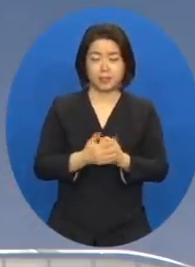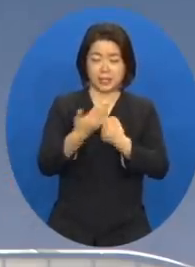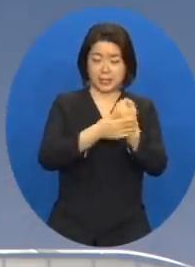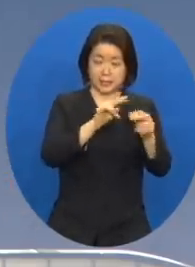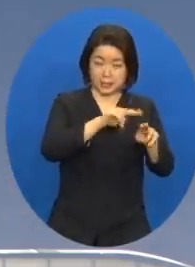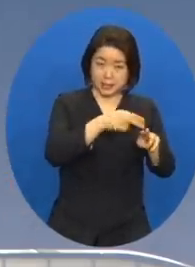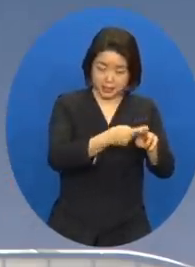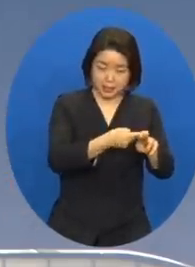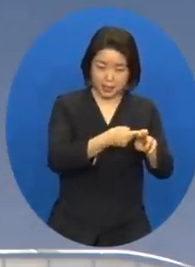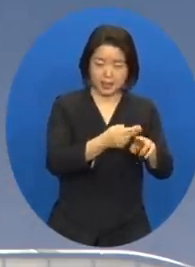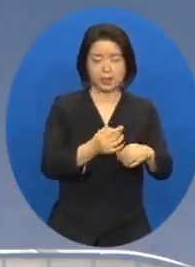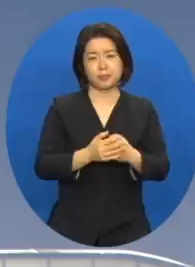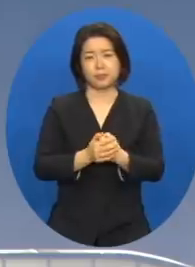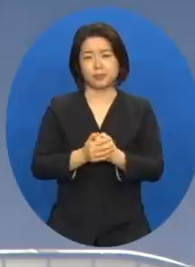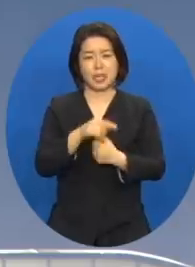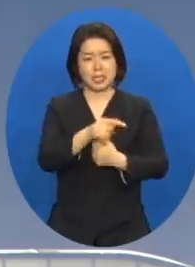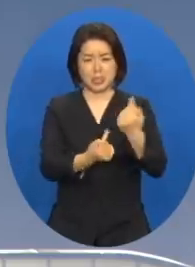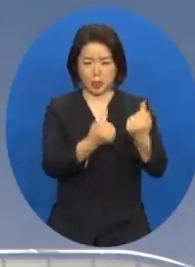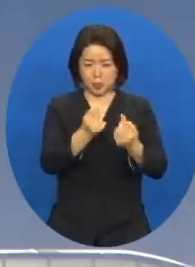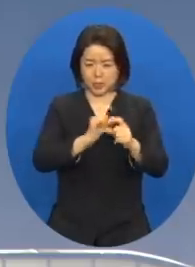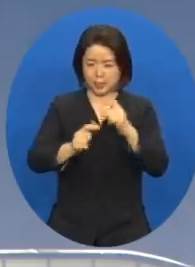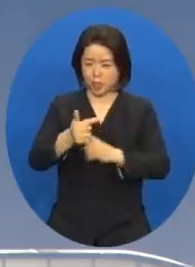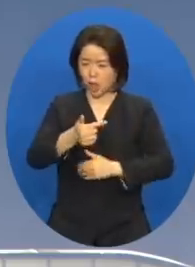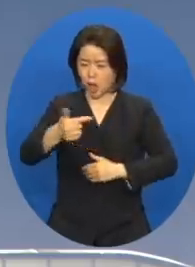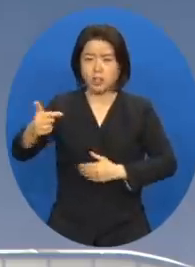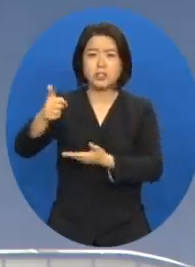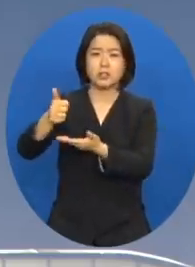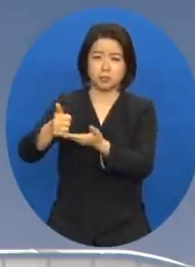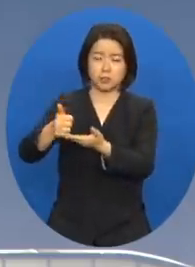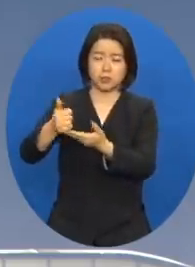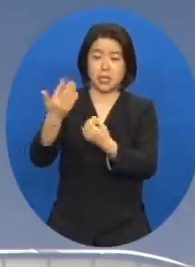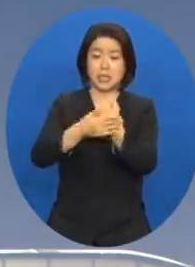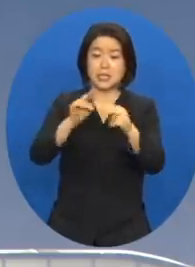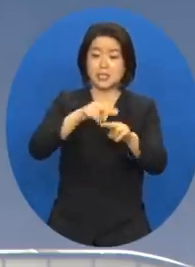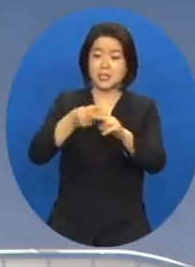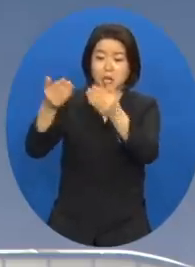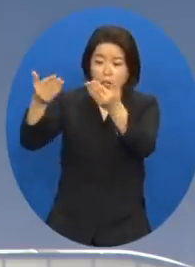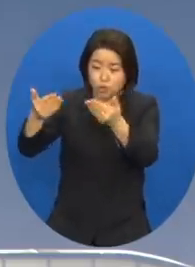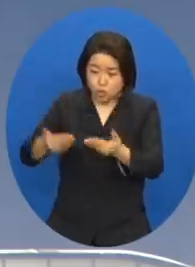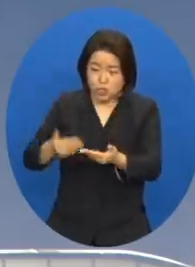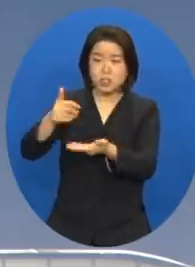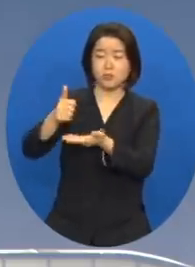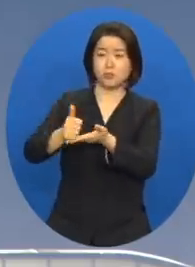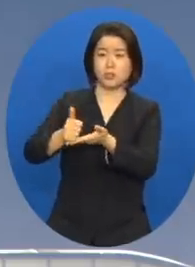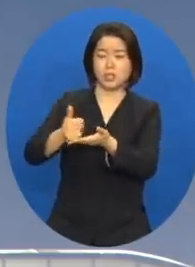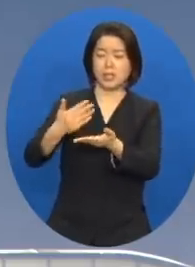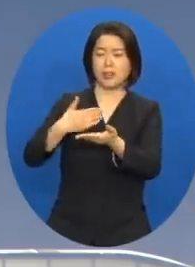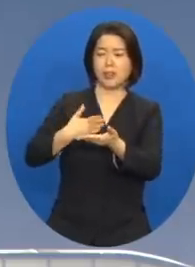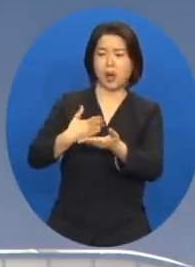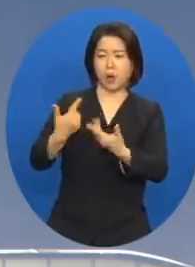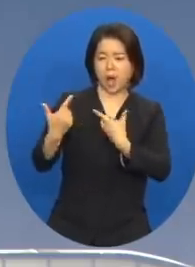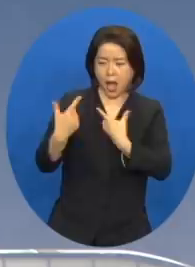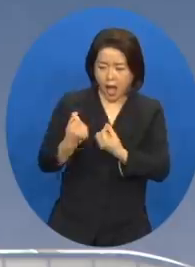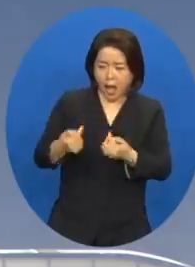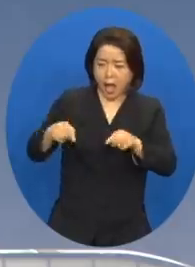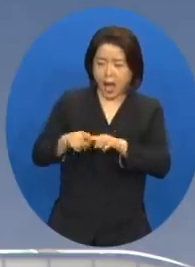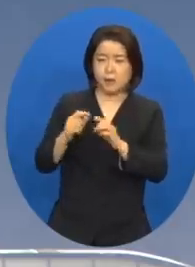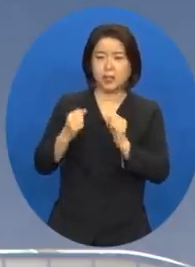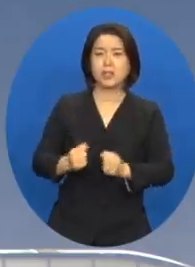은사 그랬지만 은사보다 더 크신 분, 은사를 주시는 분이 저와 함께 계신 것을